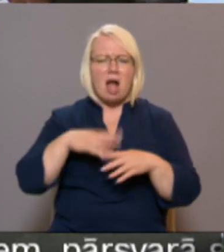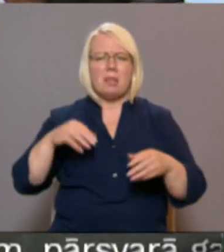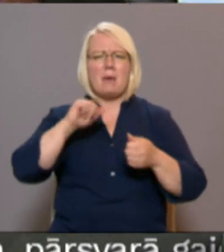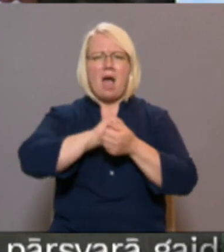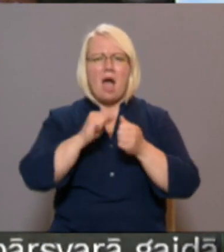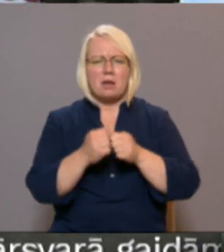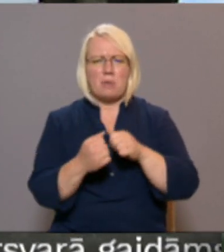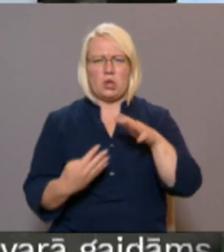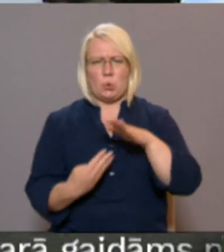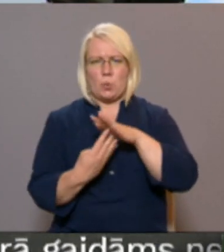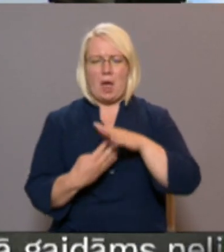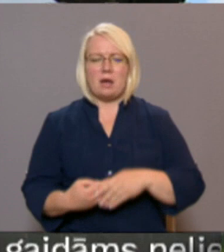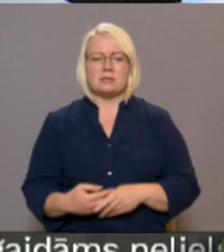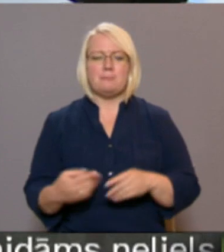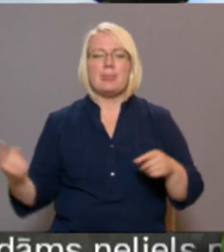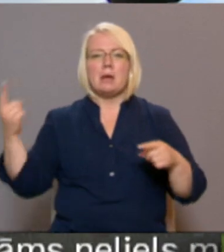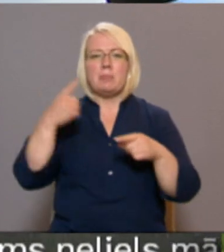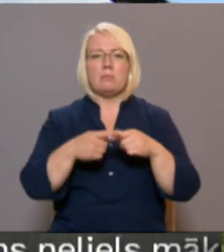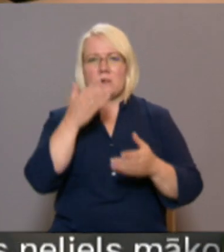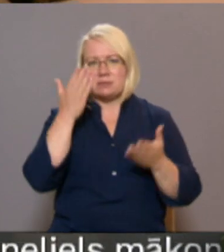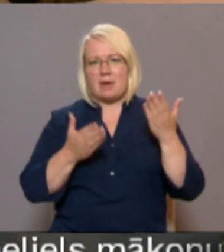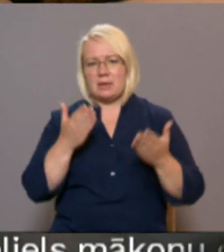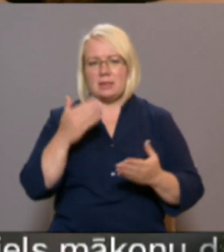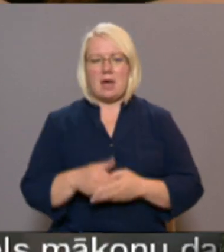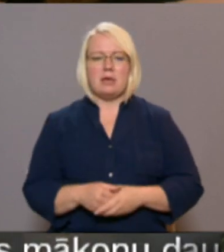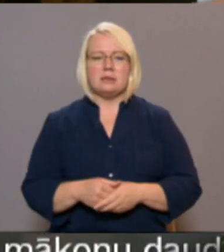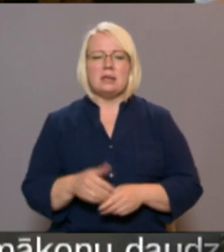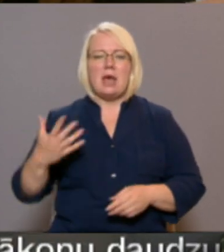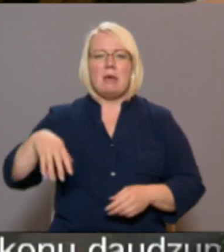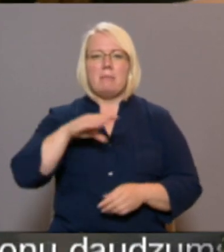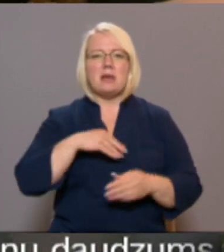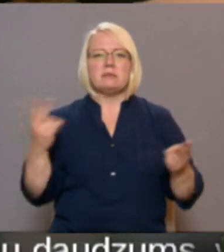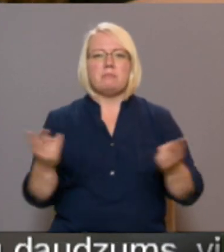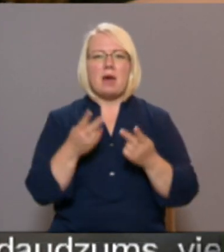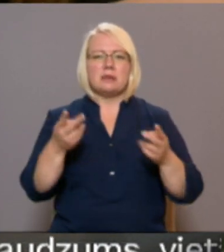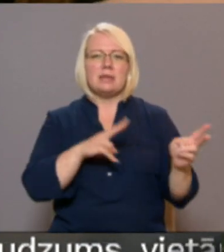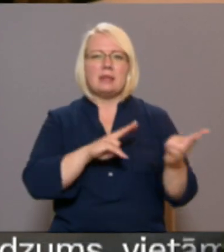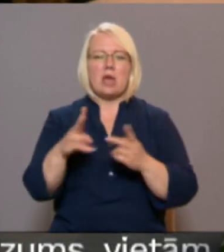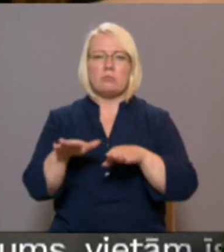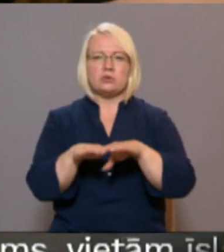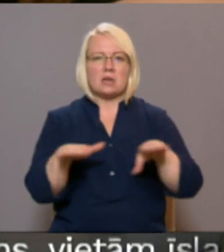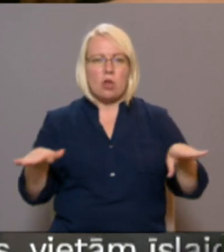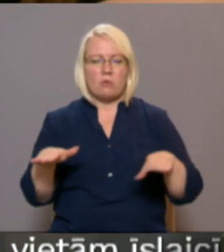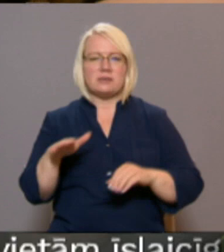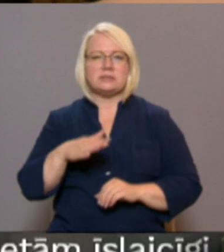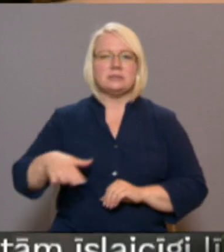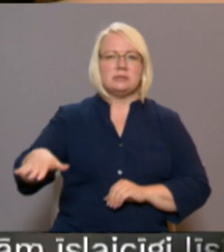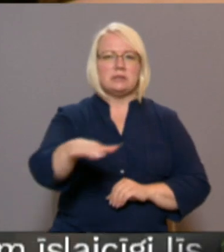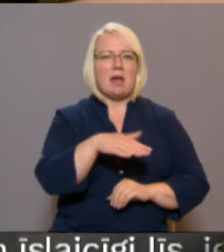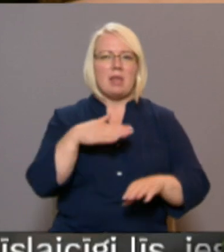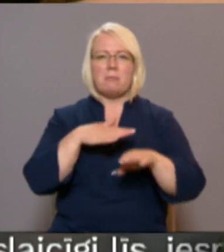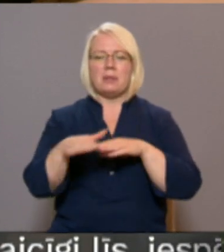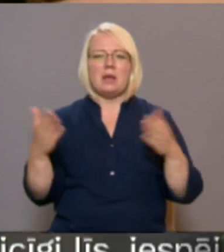kā, jā, pirmo reizi mēģināsim. Mēs parasti dejam uz skatuves, un zālē tas ir pilnīgi kaut kas